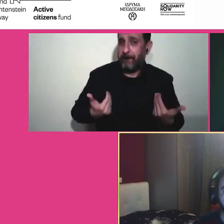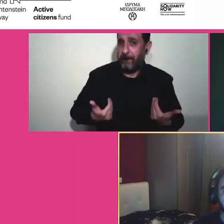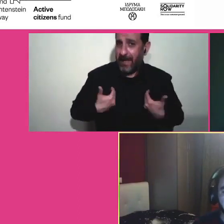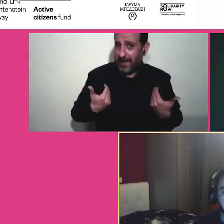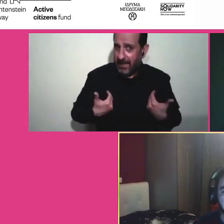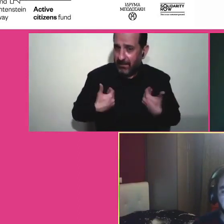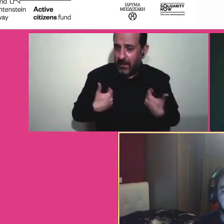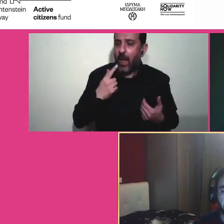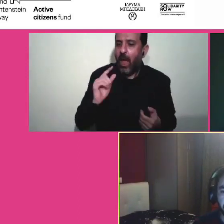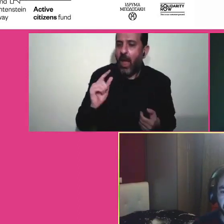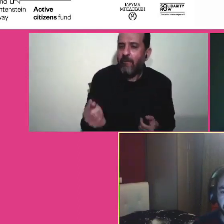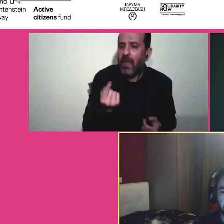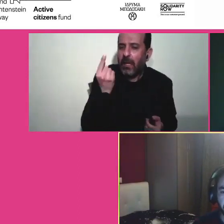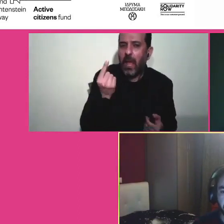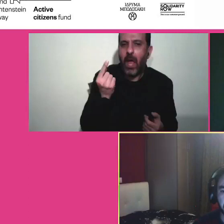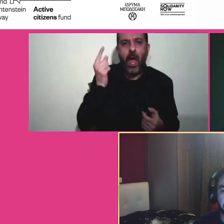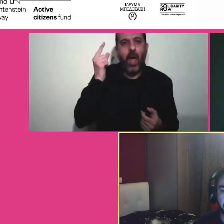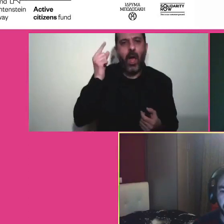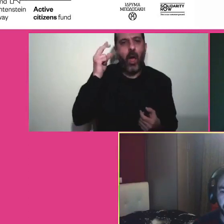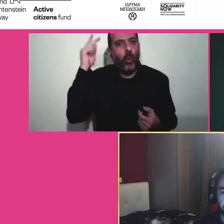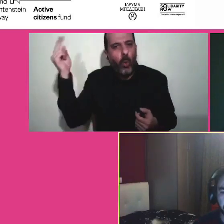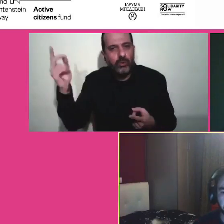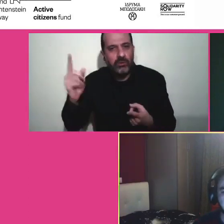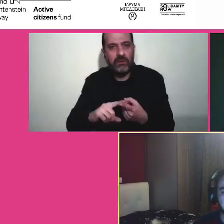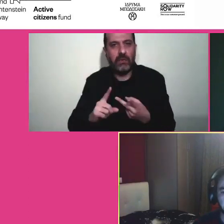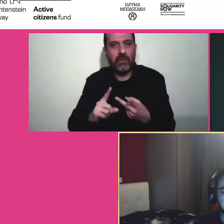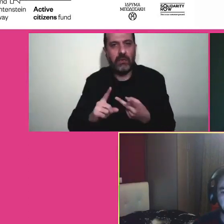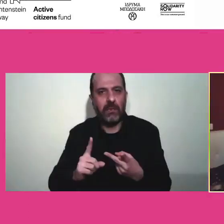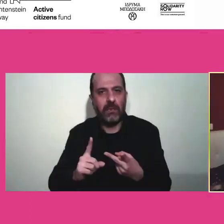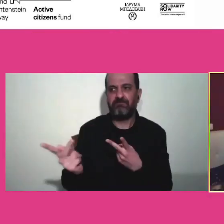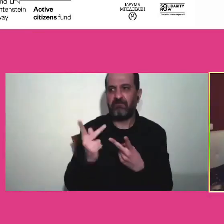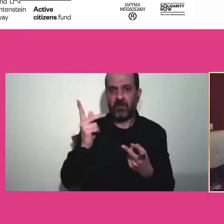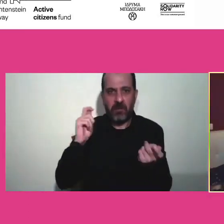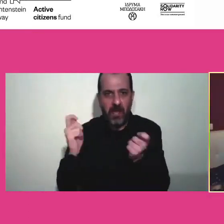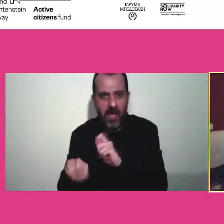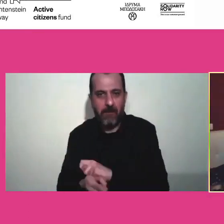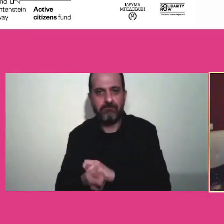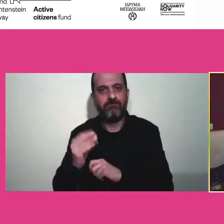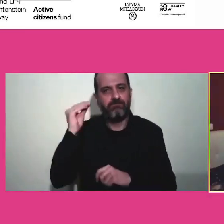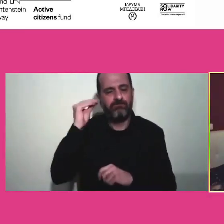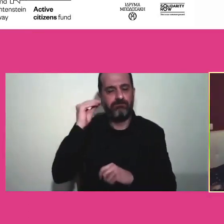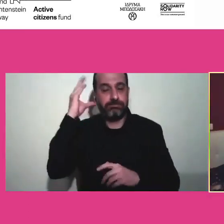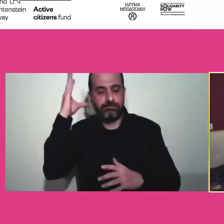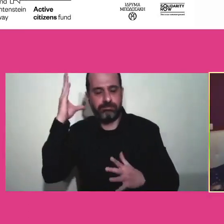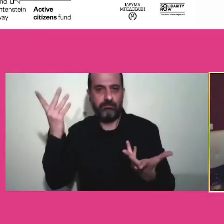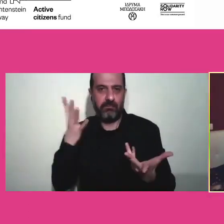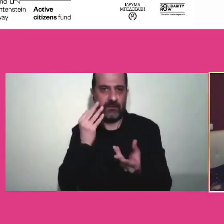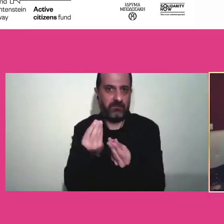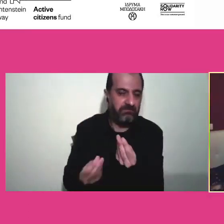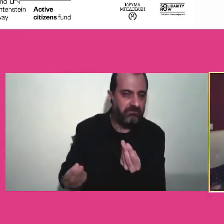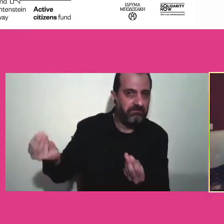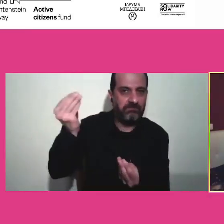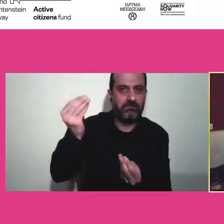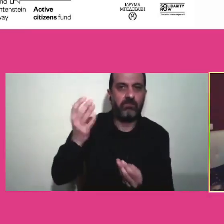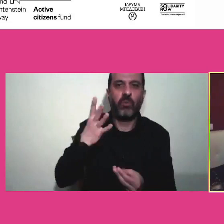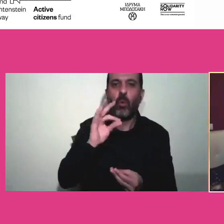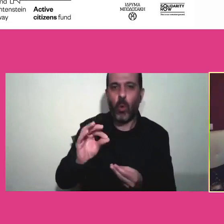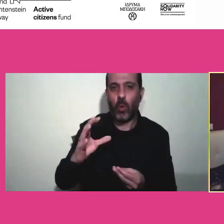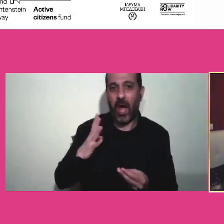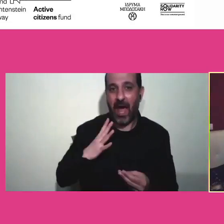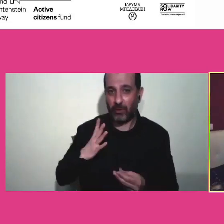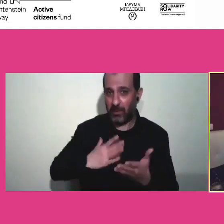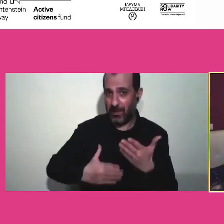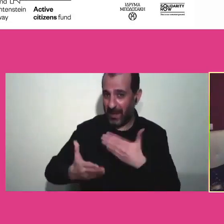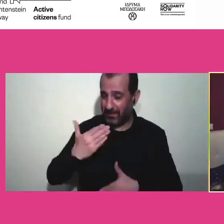γνώσεις, κοινωνικοποίηση, νοητική ενδυνάμωση σε αυτά τα άτομα, μιας και αποτελούν το 10% του πληθυσμού, με